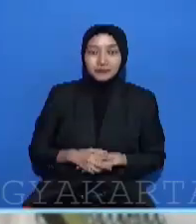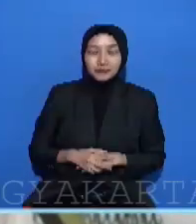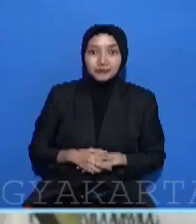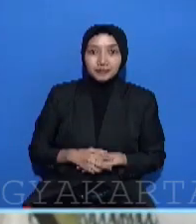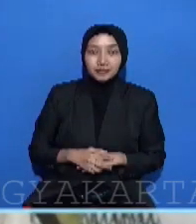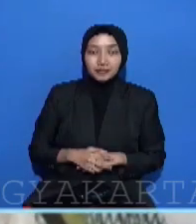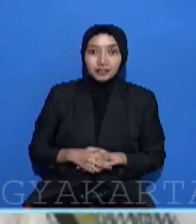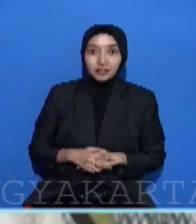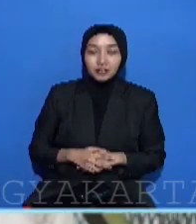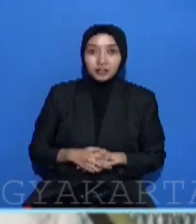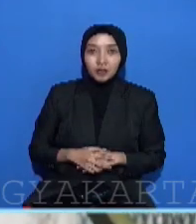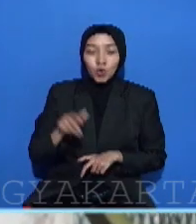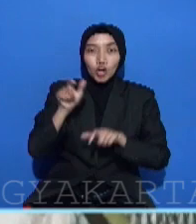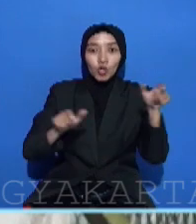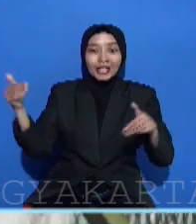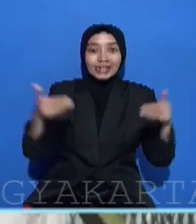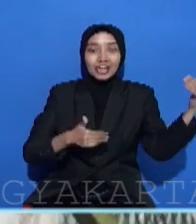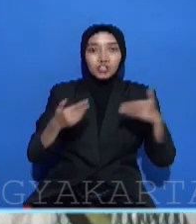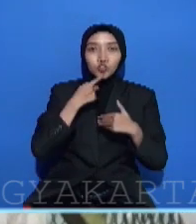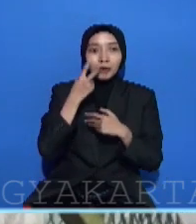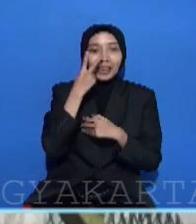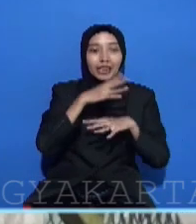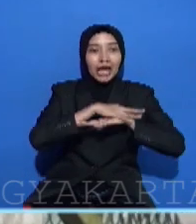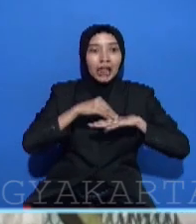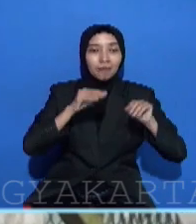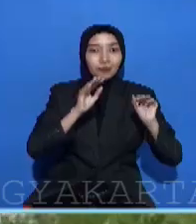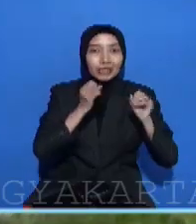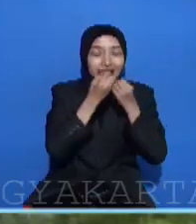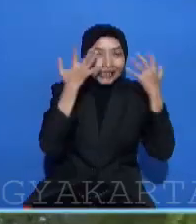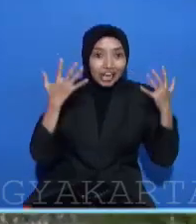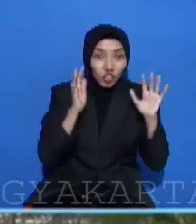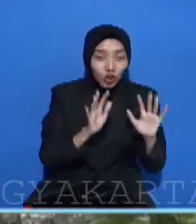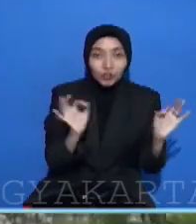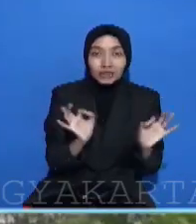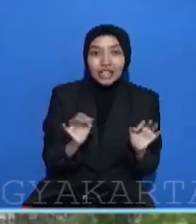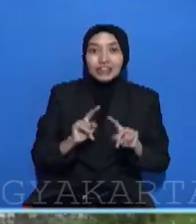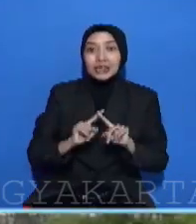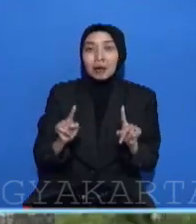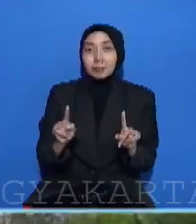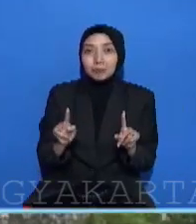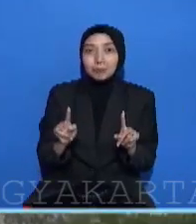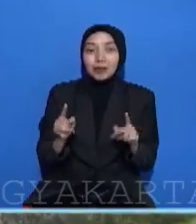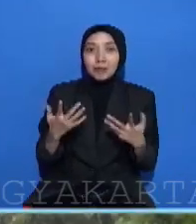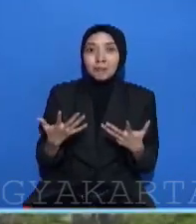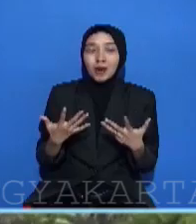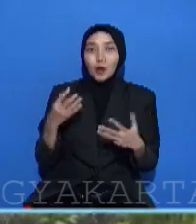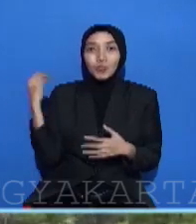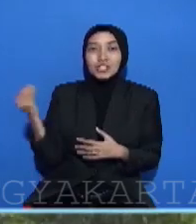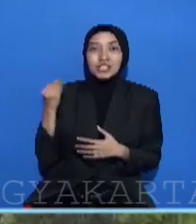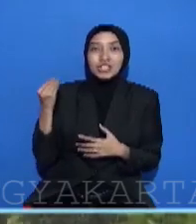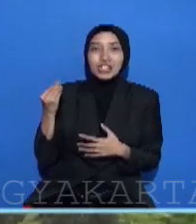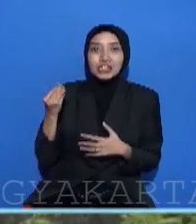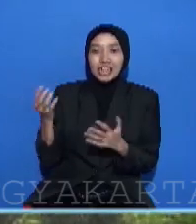pelancong ingkang indangi papan meniko mboten namung mirsani sesawangan Alam ingkang Indah tour Edi Peni Anang Uki saget nindakan wisata